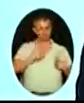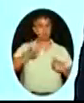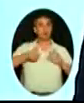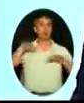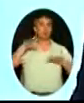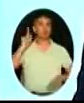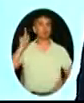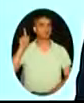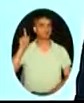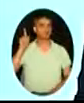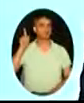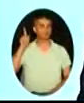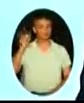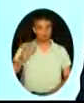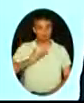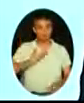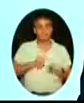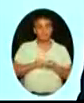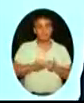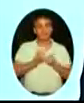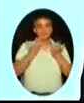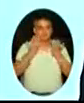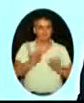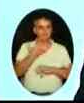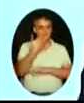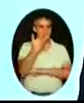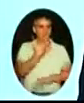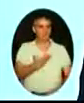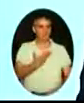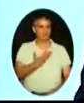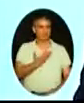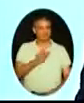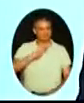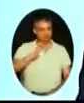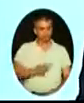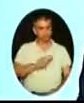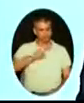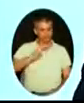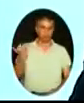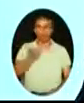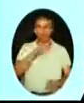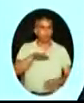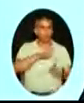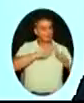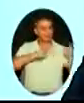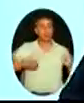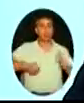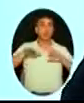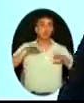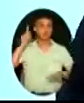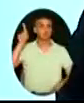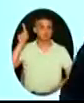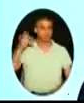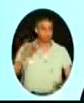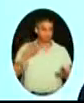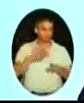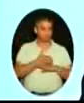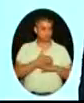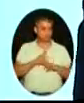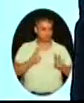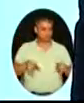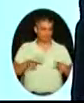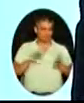ראש הממשלה, שמסבה נזקים כבדים למדינה, פעם אחר פעם בכל תחום. ראש ממשלה שנקלע